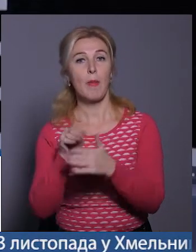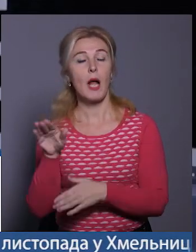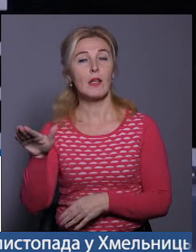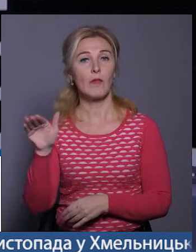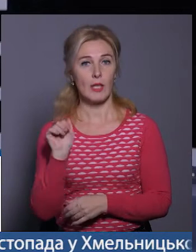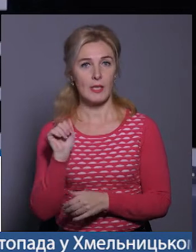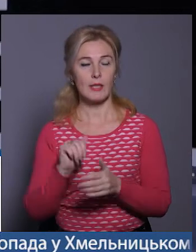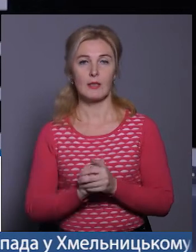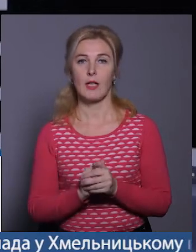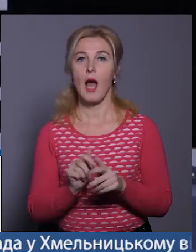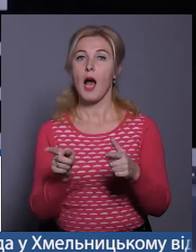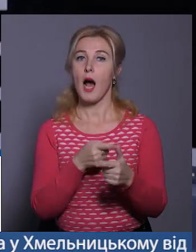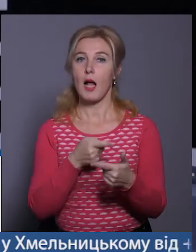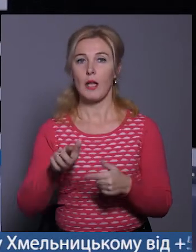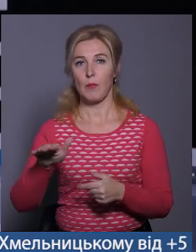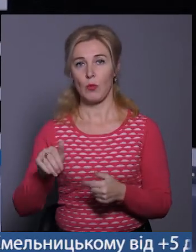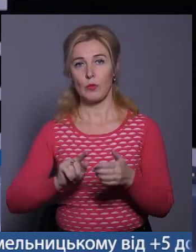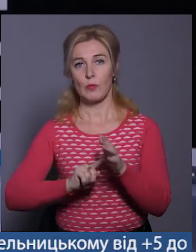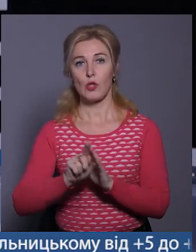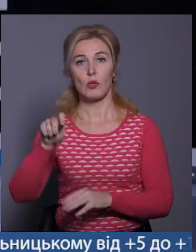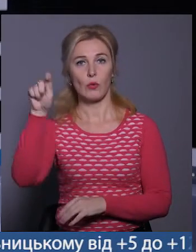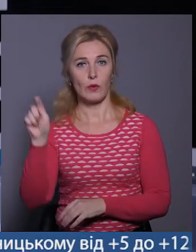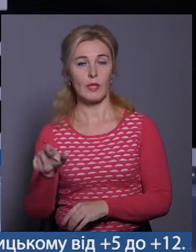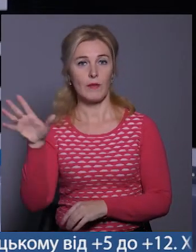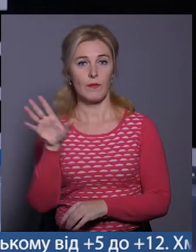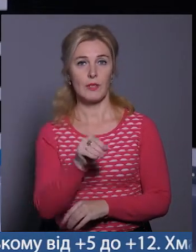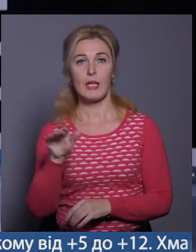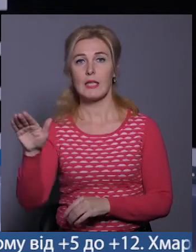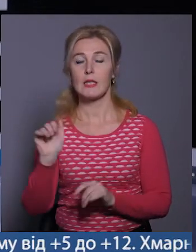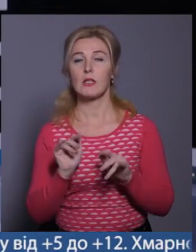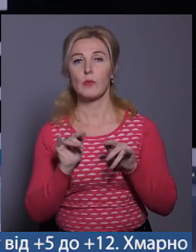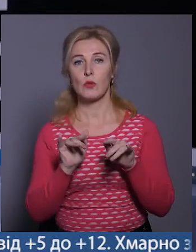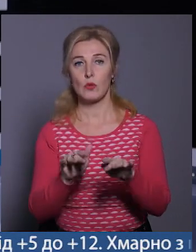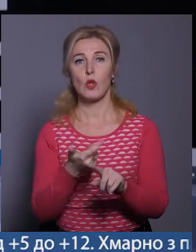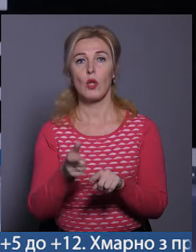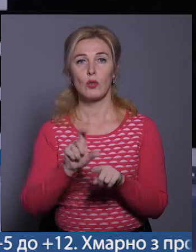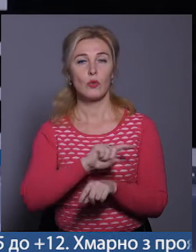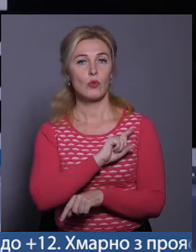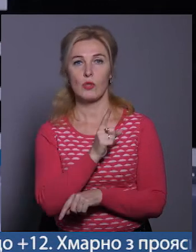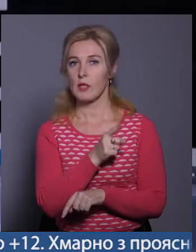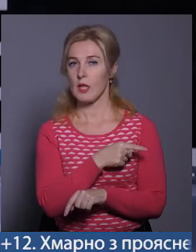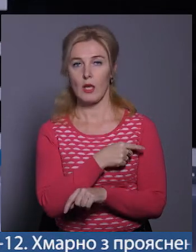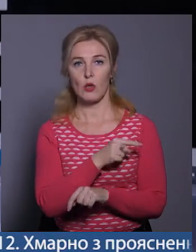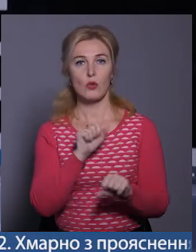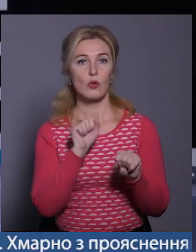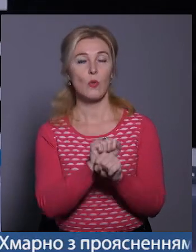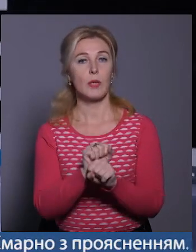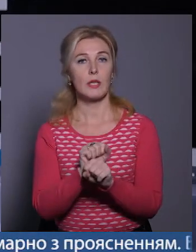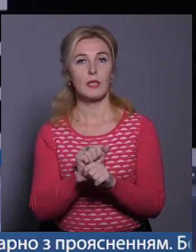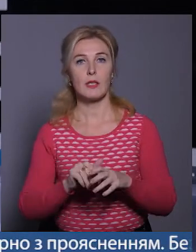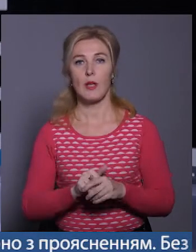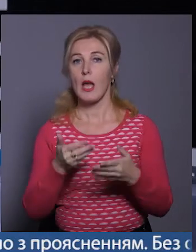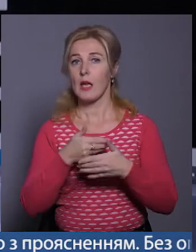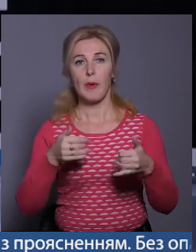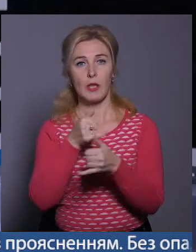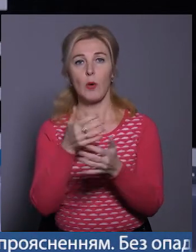лізинг, але потім з початку війни всі лізингові кредитні процедури дуже сильно зупинилися, і ми не